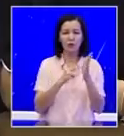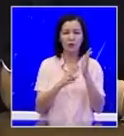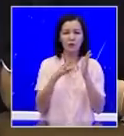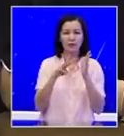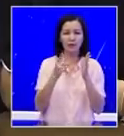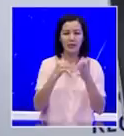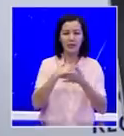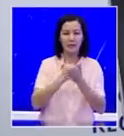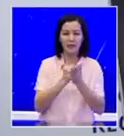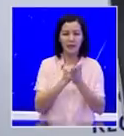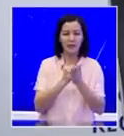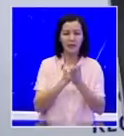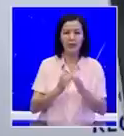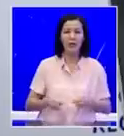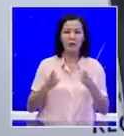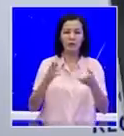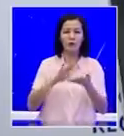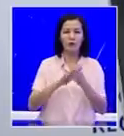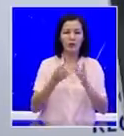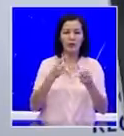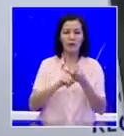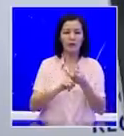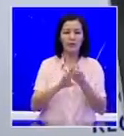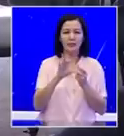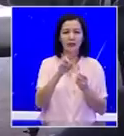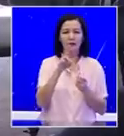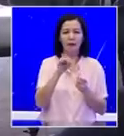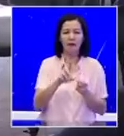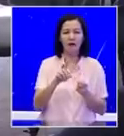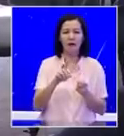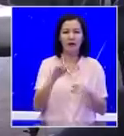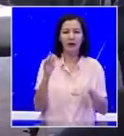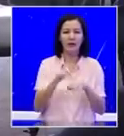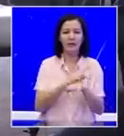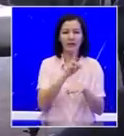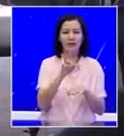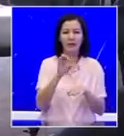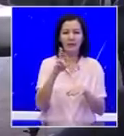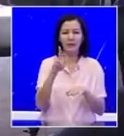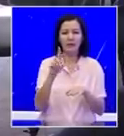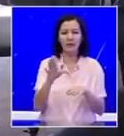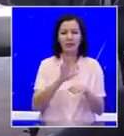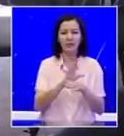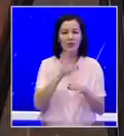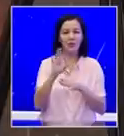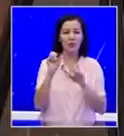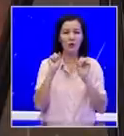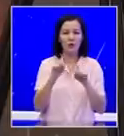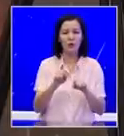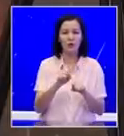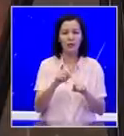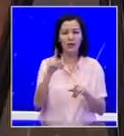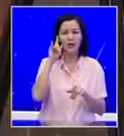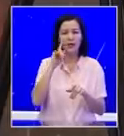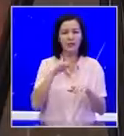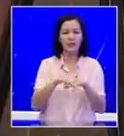деп белгіленді. Төтінше жағдайға байланысты пітір садақамен зекетті Каспий кейзет арқылы аударуға болады. Қазақстан